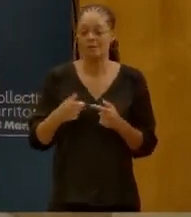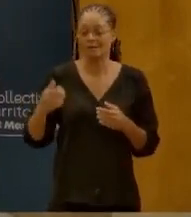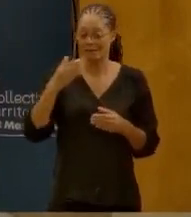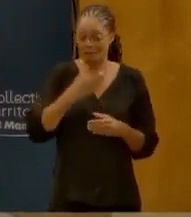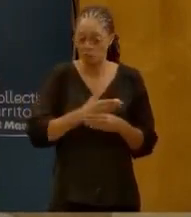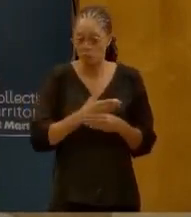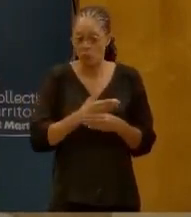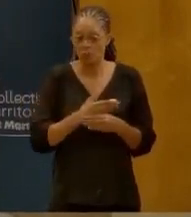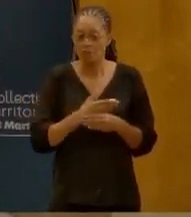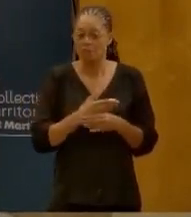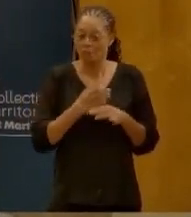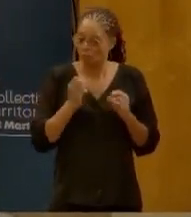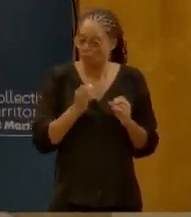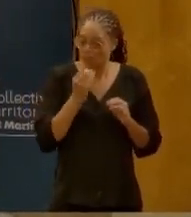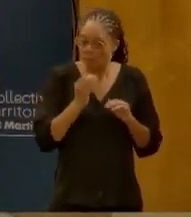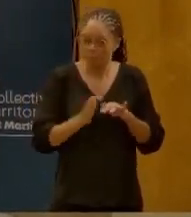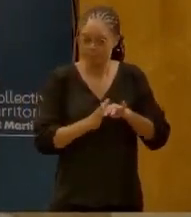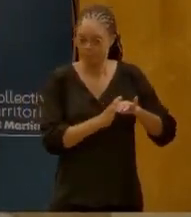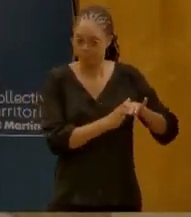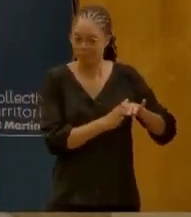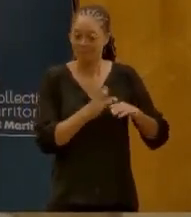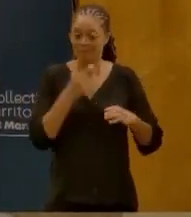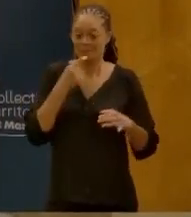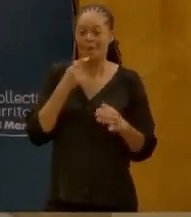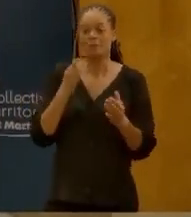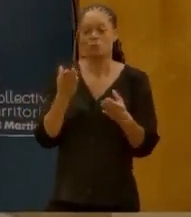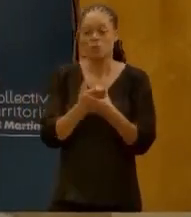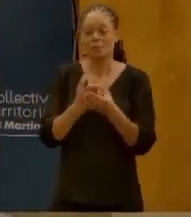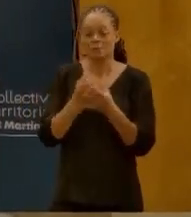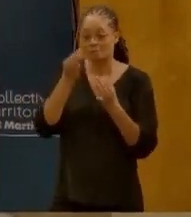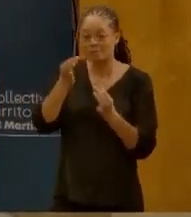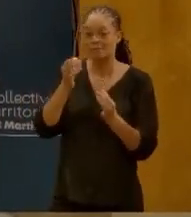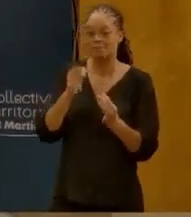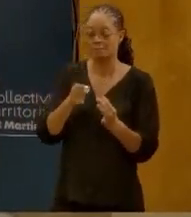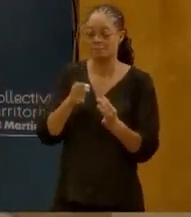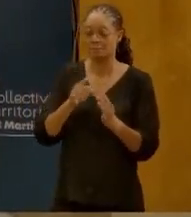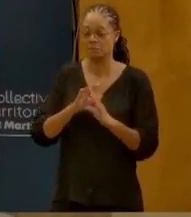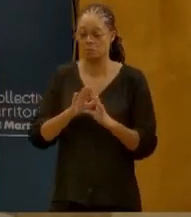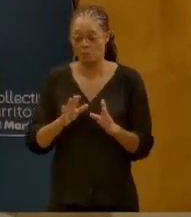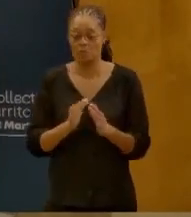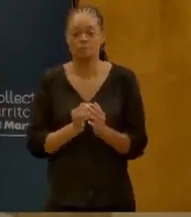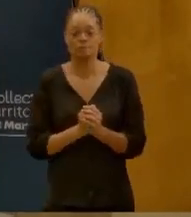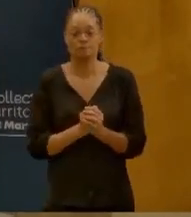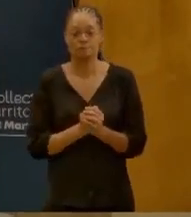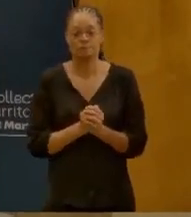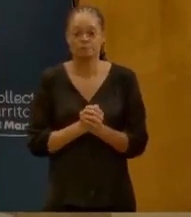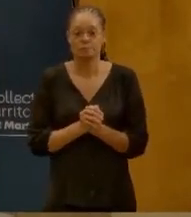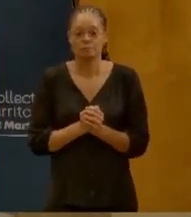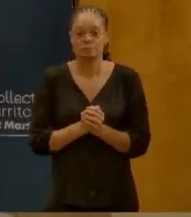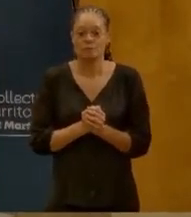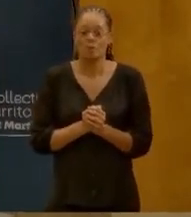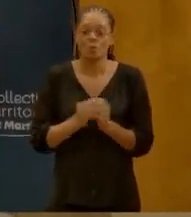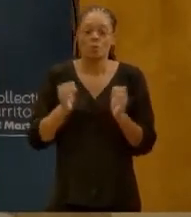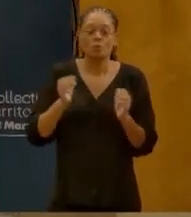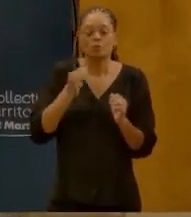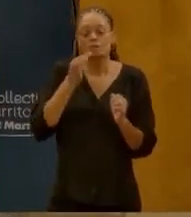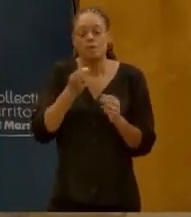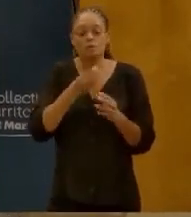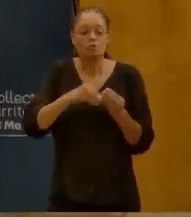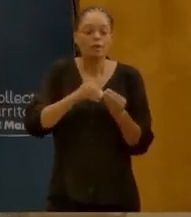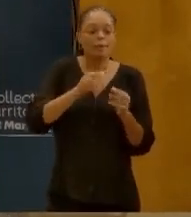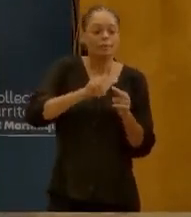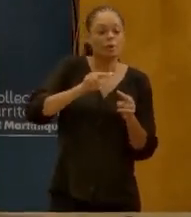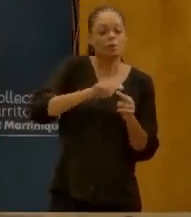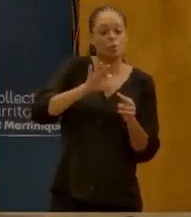précis dont on parle, quelles sont les possibilités sur le patrimoine et tout cela. Que l'on dise, peut-être qu'il nous faut réparer, il y aura